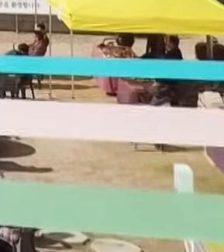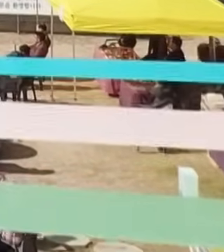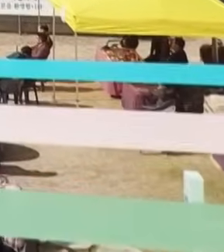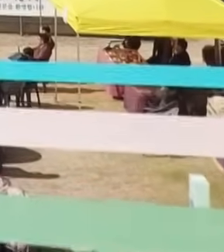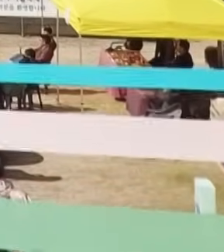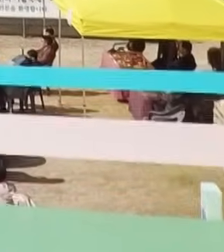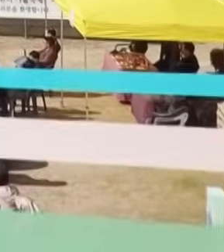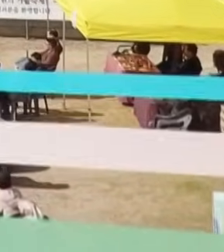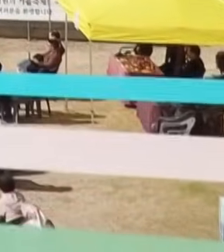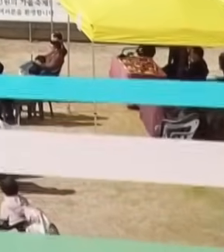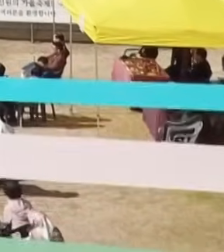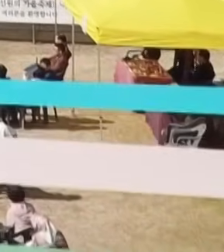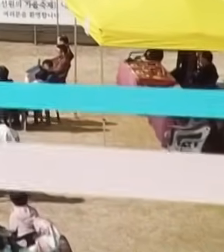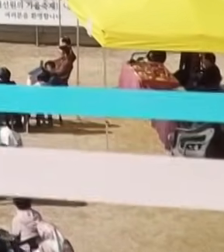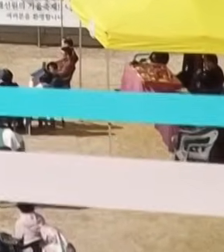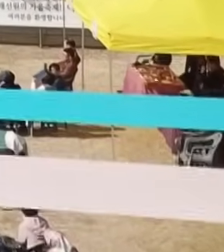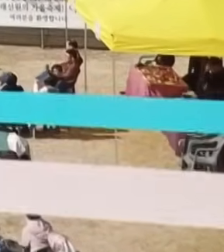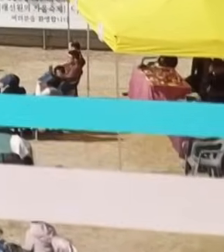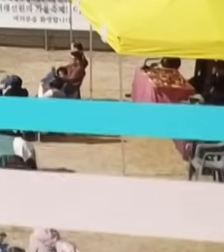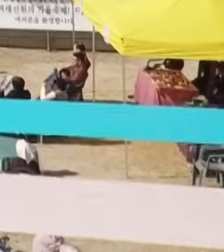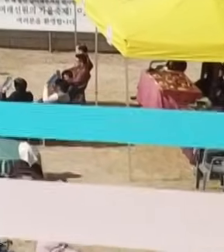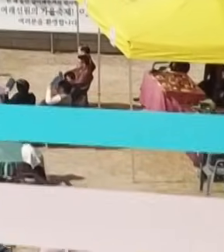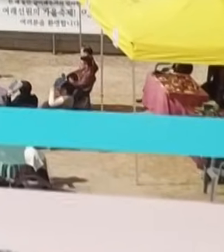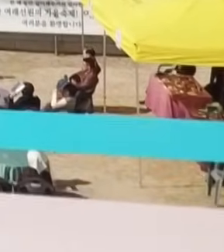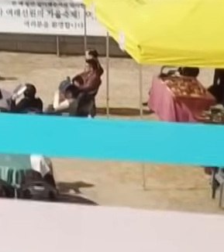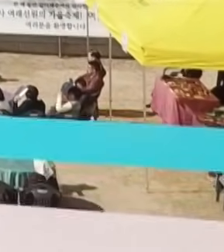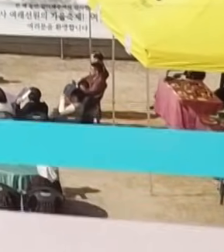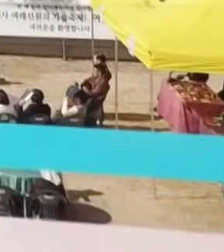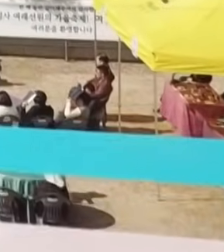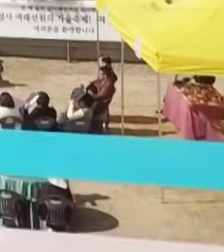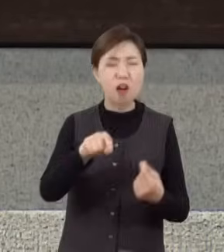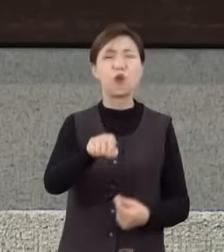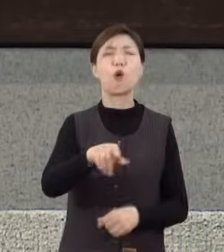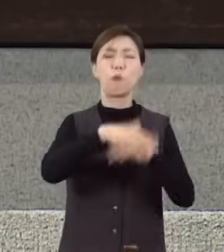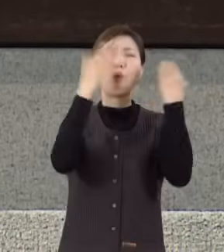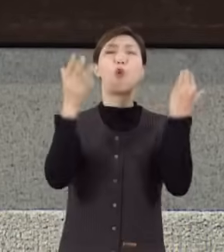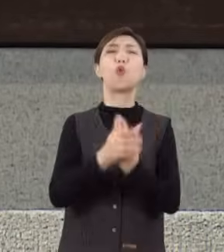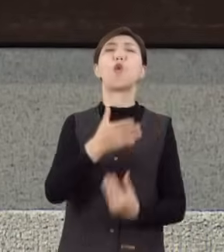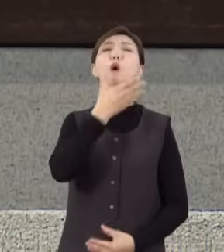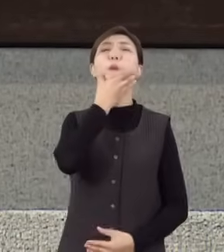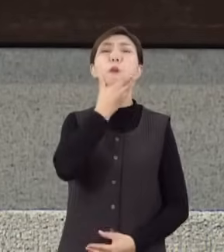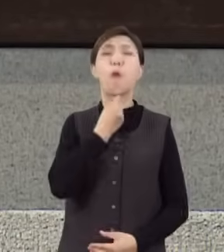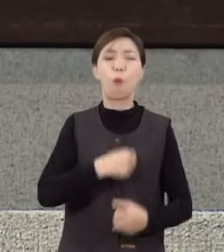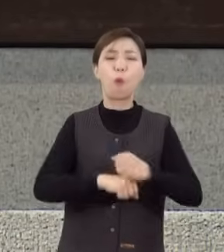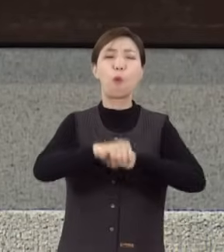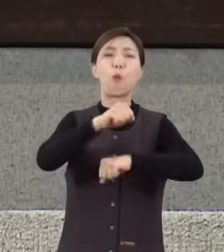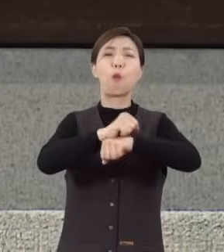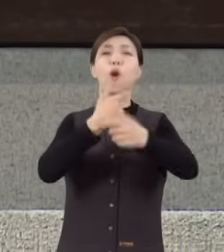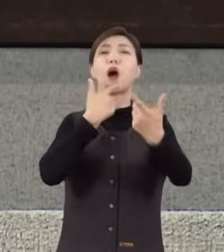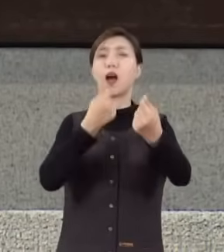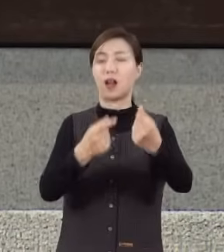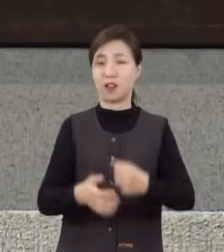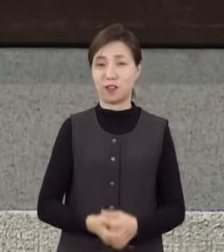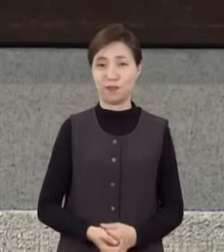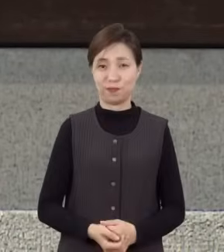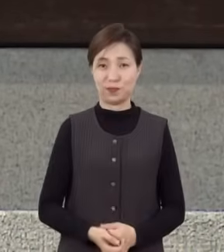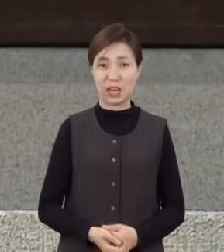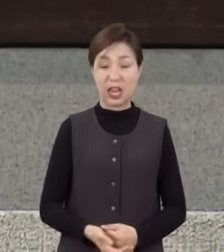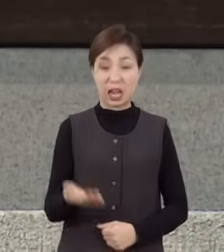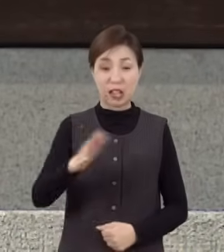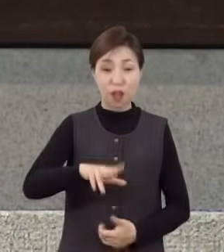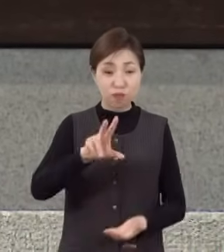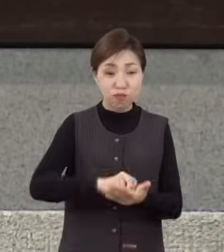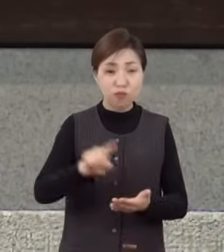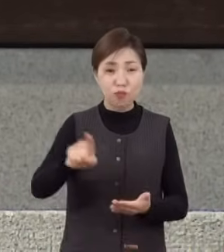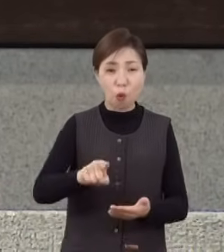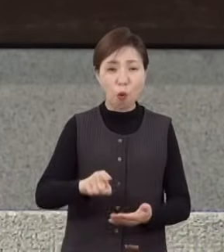단, 우리 불자들은 복을 쌓기는 쌓은데 또 뒤에서 뭐 하는 경우가 많다? 복 까먹는